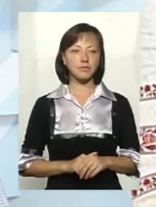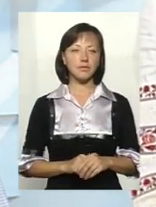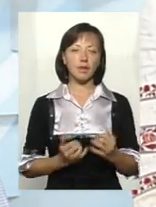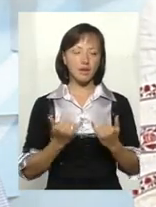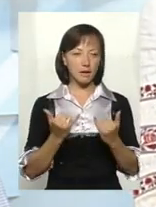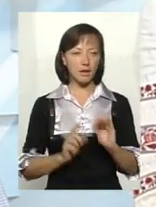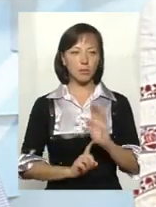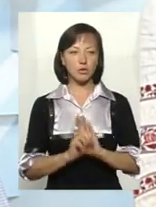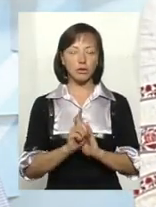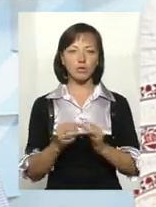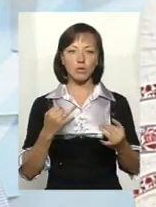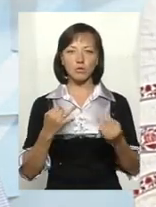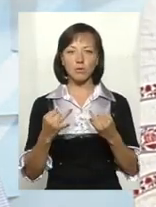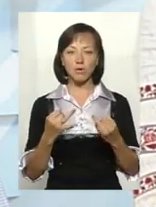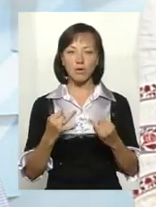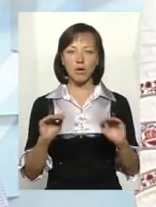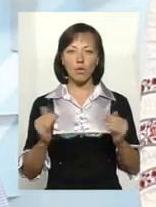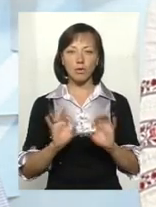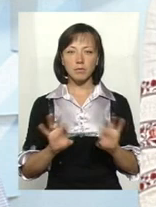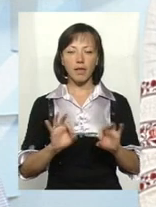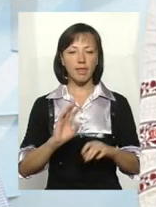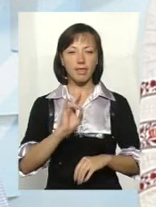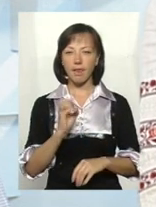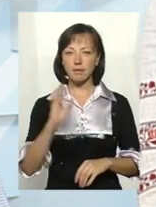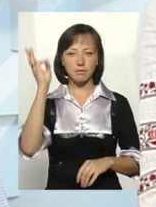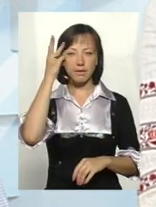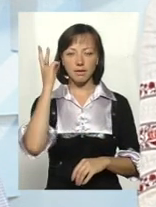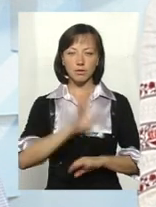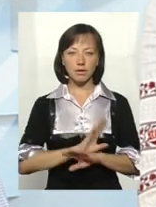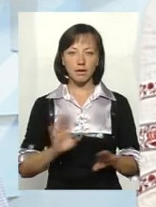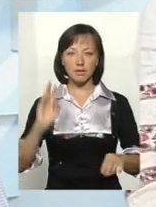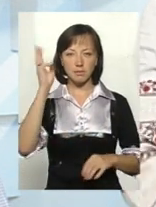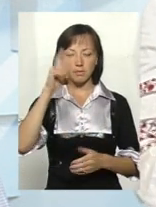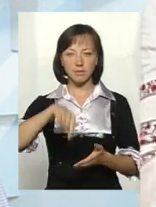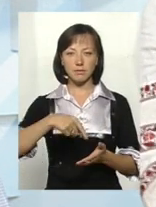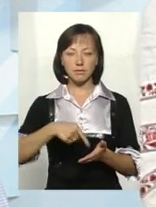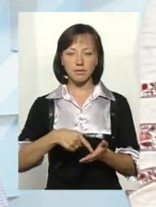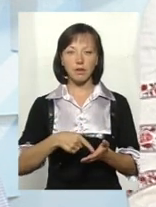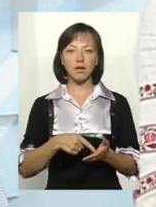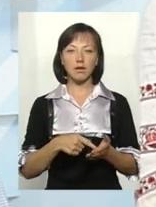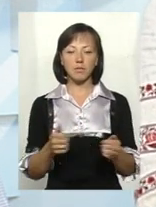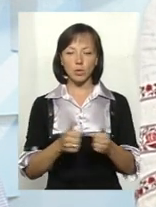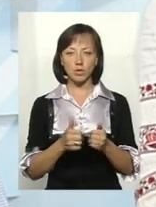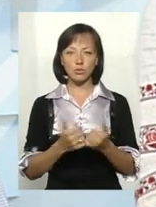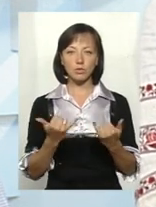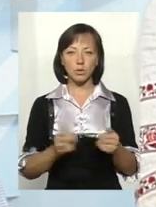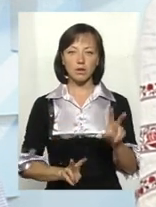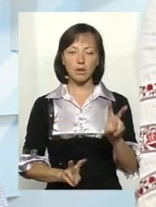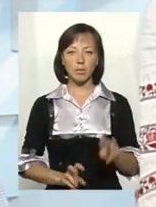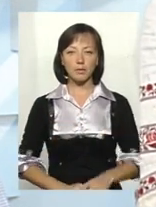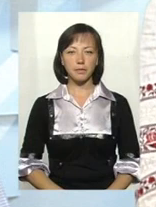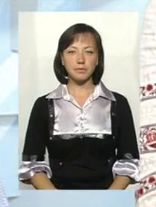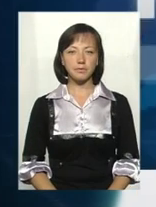початку нашої розмови коротка замальовка не з Хмельницького, не з обласного центру, разом з тим досить дотична до сьогоднішньої нашої теми.